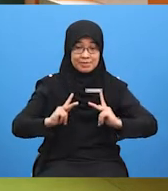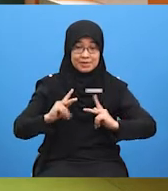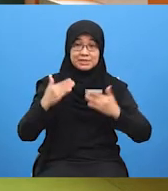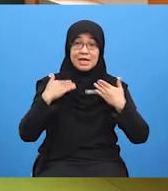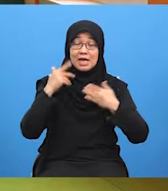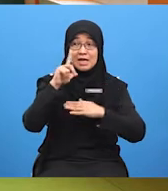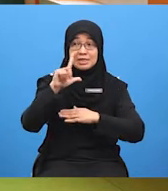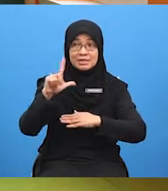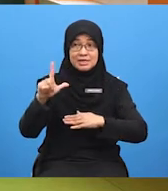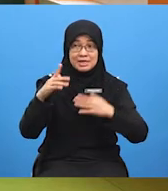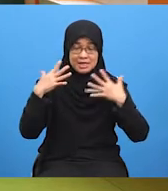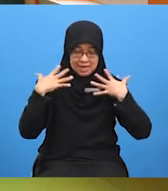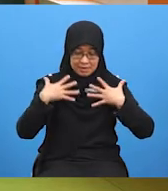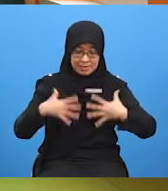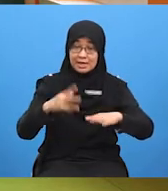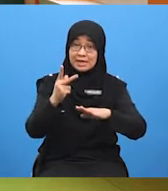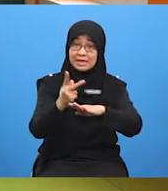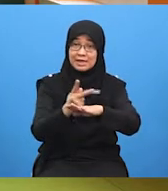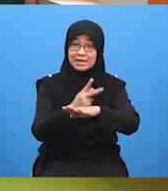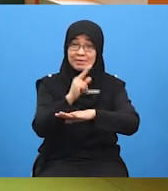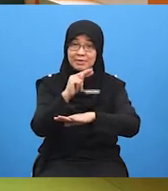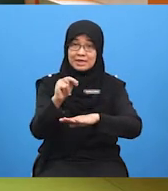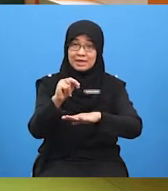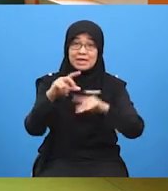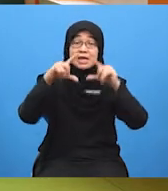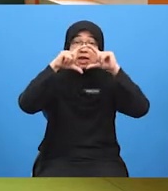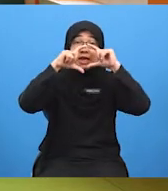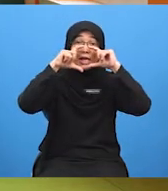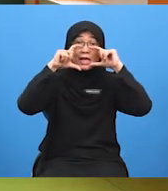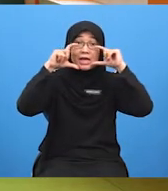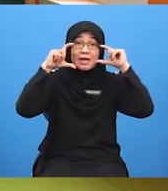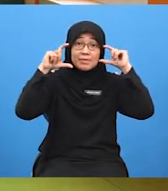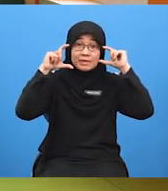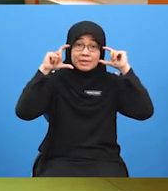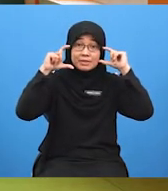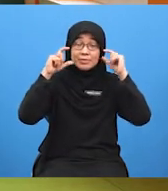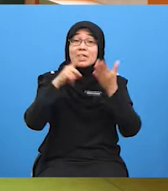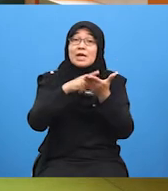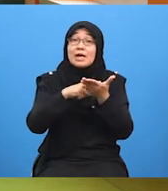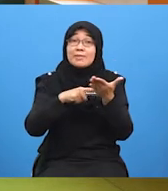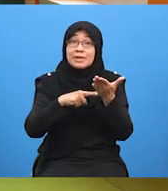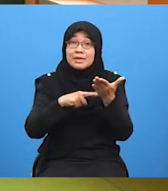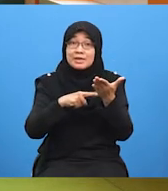Dan akhir sekali, pelitup muka. Ya, ada sesiapa yang hendak jawab?